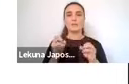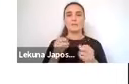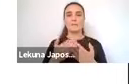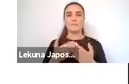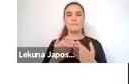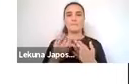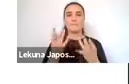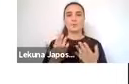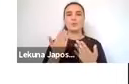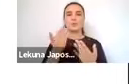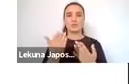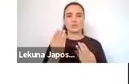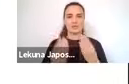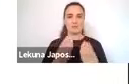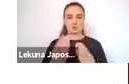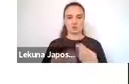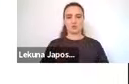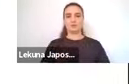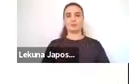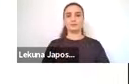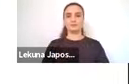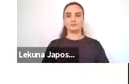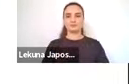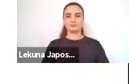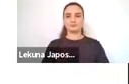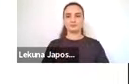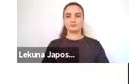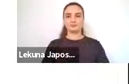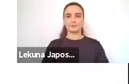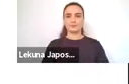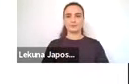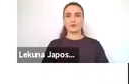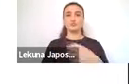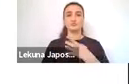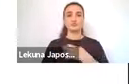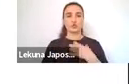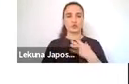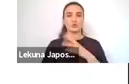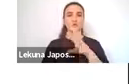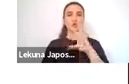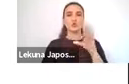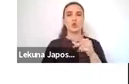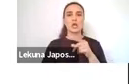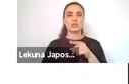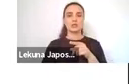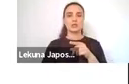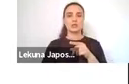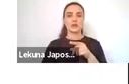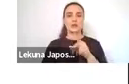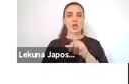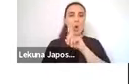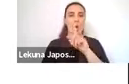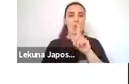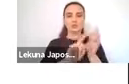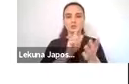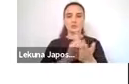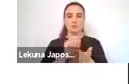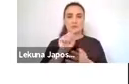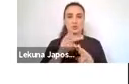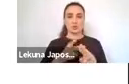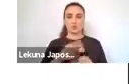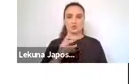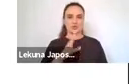გარკვეული სათამაშოები, რაც მნიშვნელოვანი არის, თუმცა არ არის რომ ზოგადად კონკრეტულად ეს სათამაშო აუცილებლად უნდა იყოს.